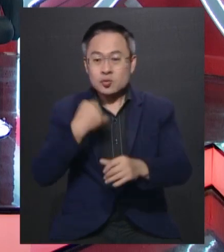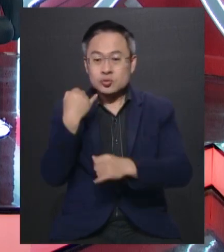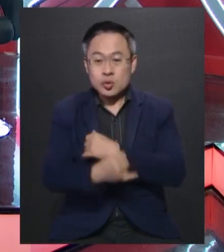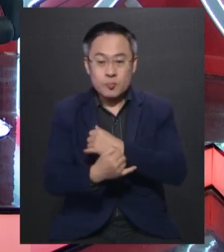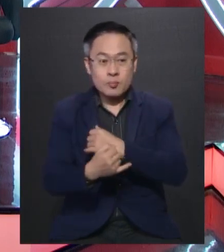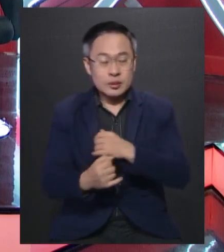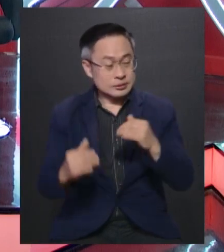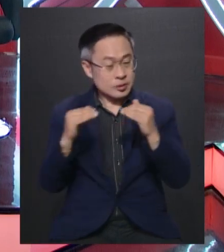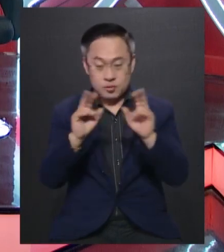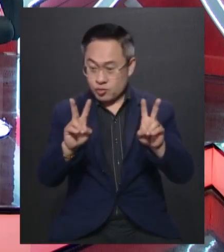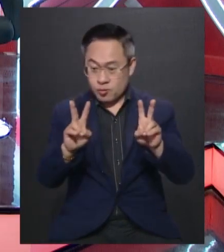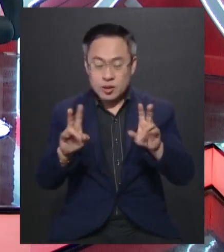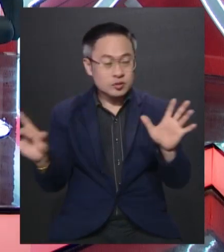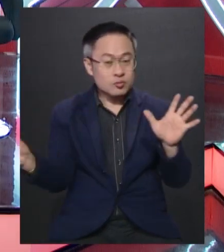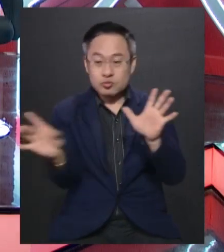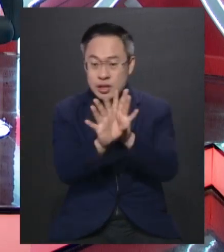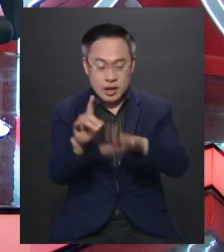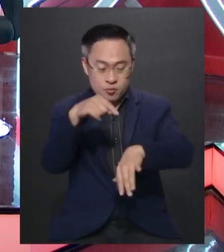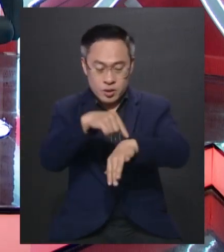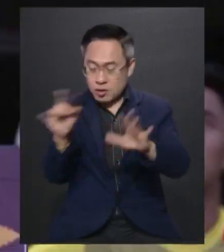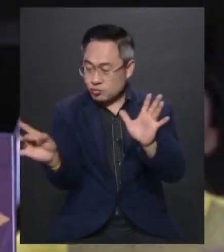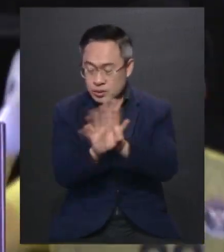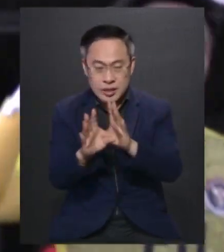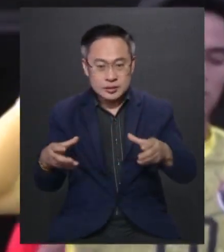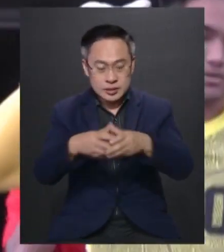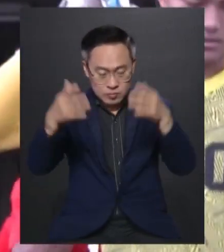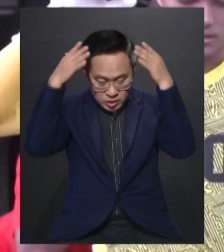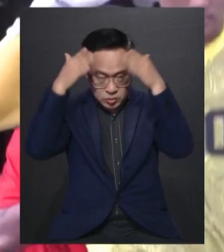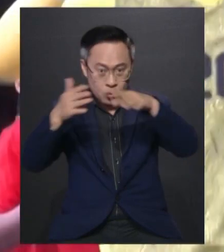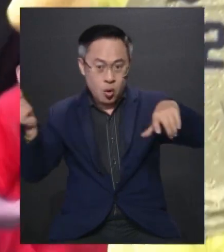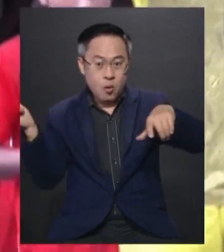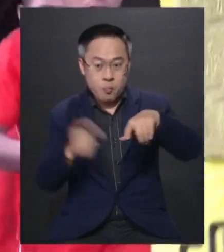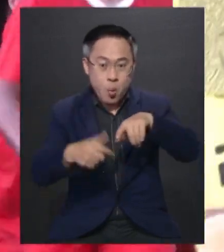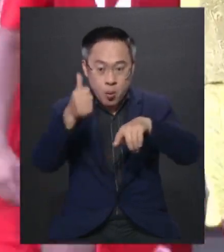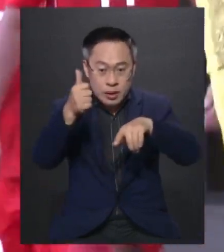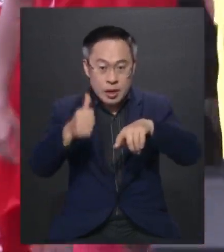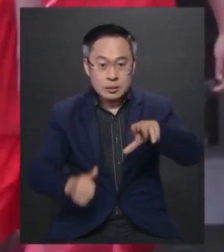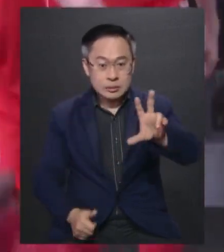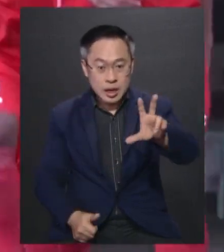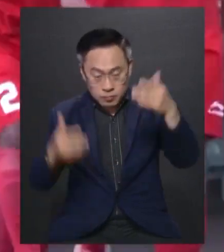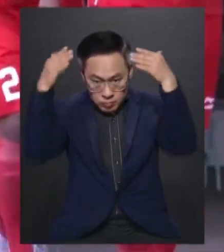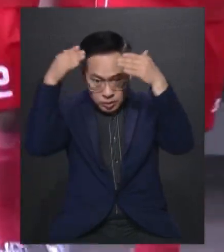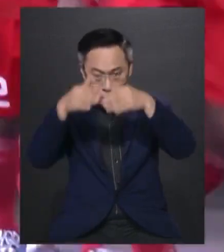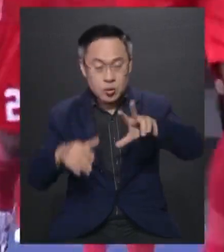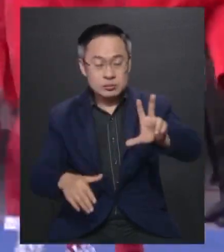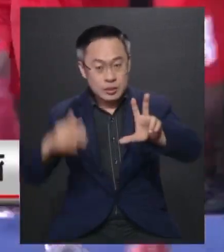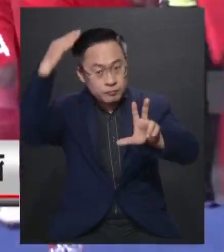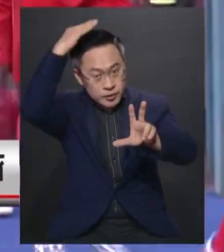3ประตูต่อ 2เข้าไปชิงในศึกซีเกมส์ได้สำเร็จค่ะก็คือด้วยความเวียดนามเค้าเป็นแชมป์เก่าถูกต้อง